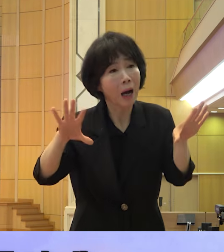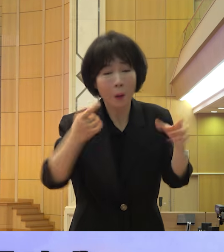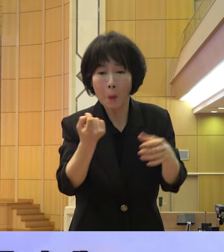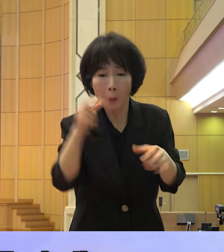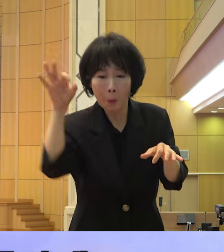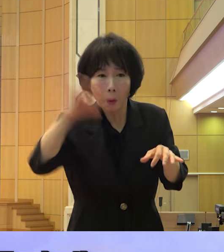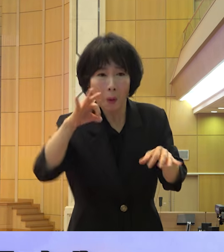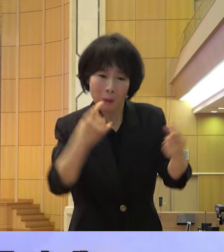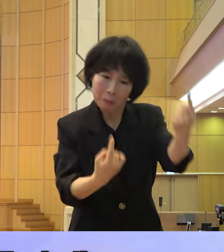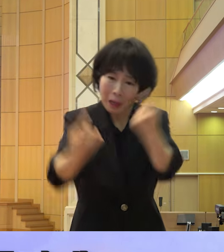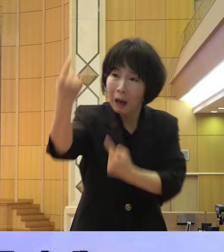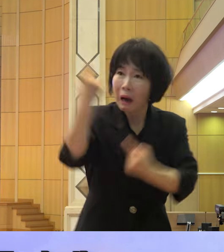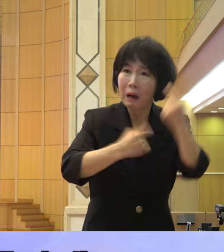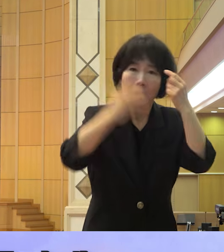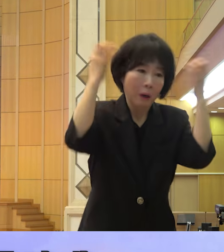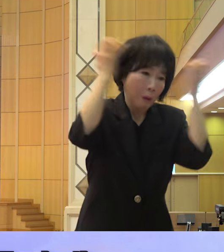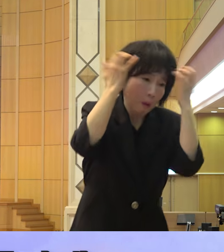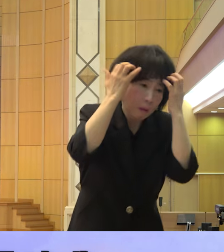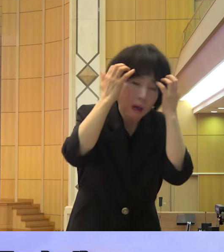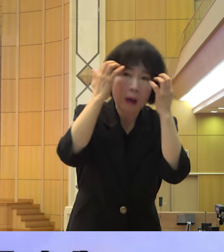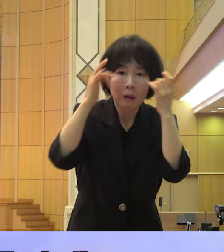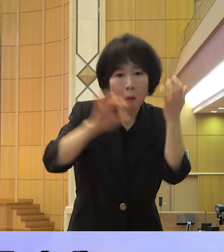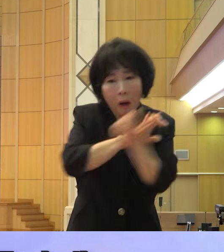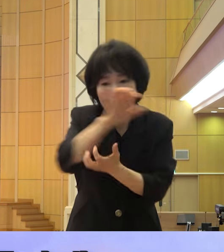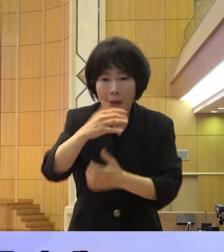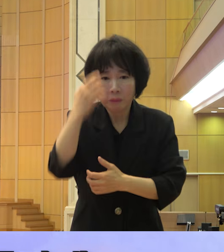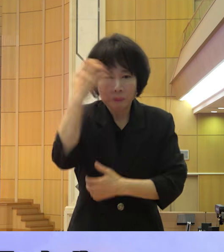그런 흔들림들은